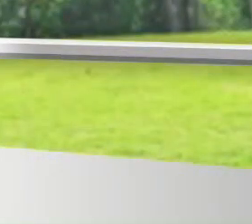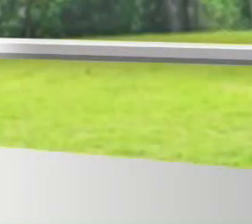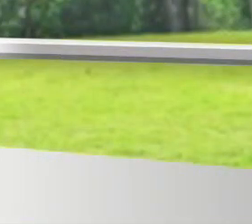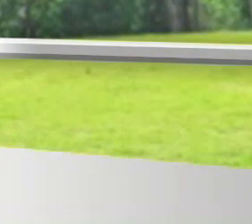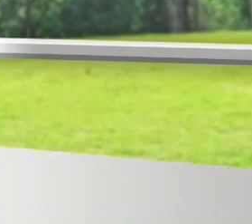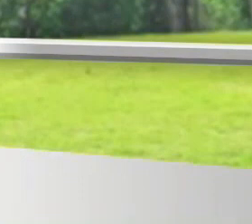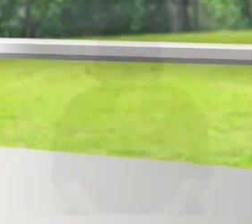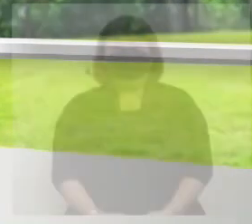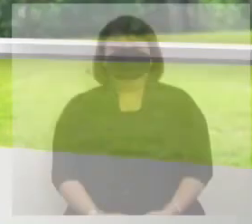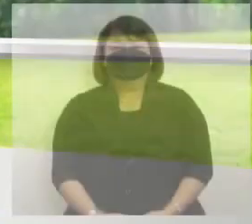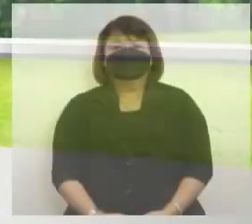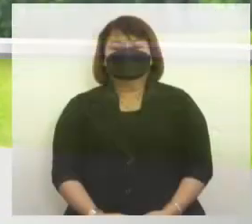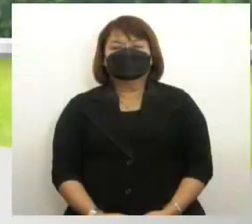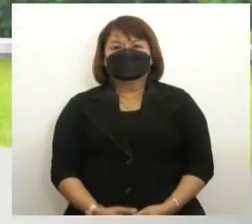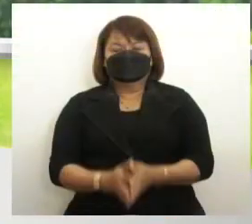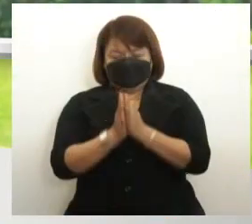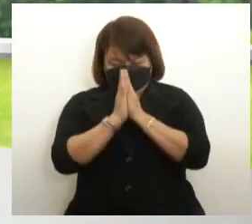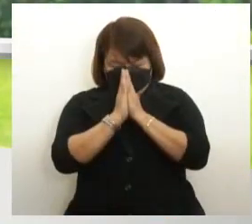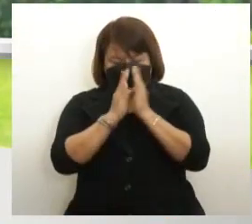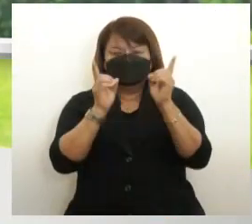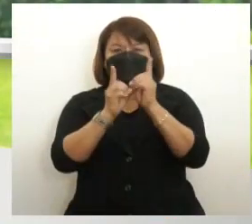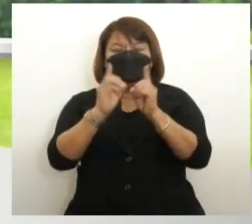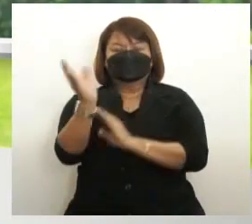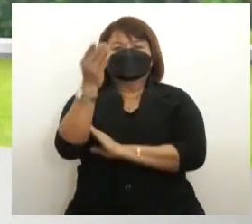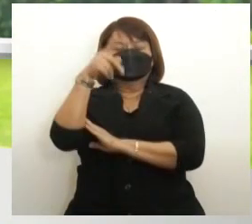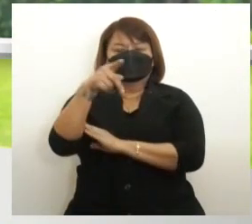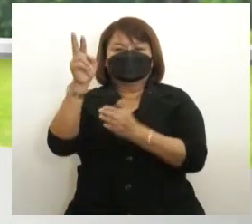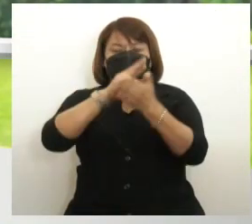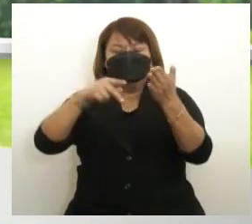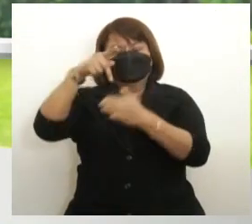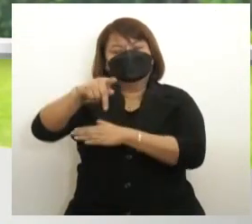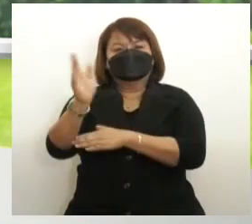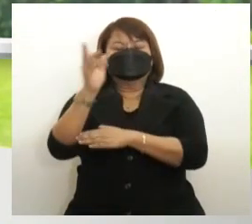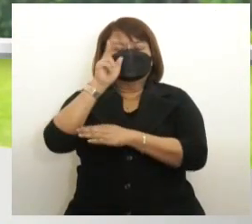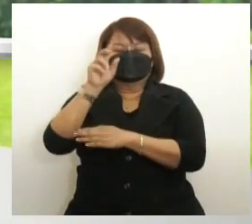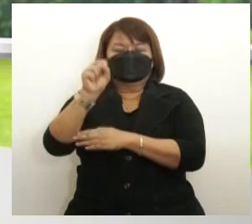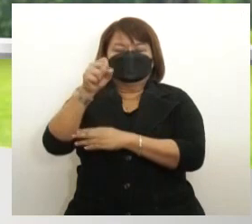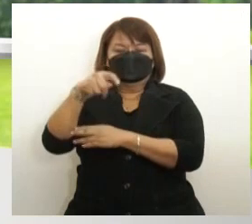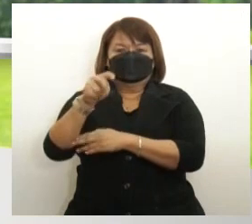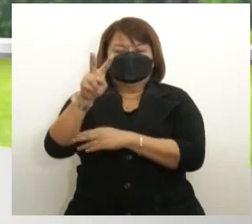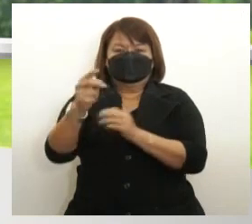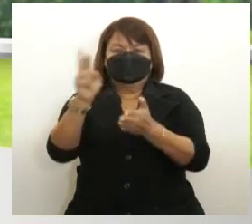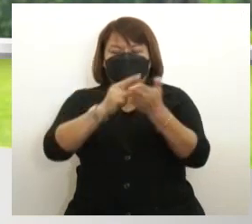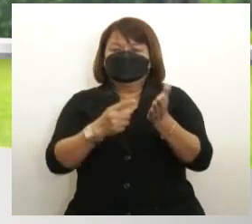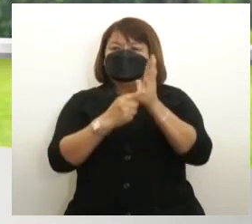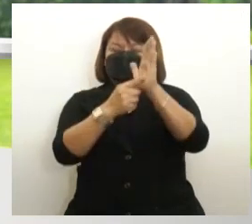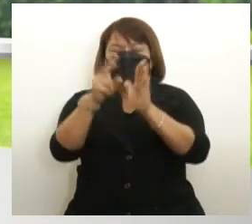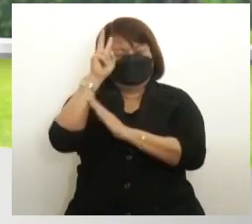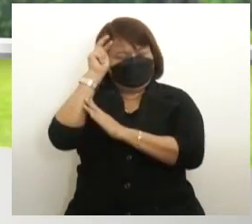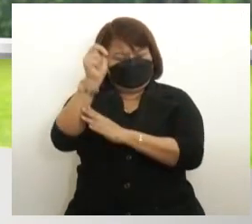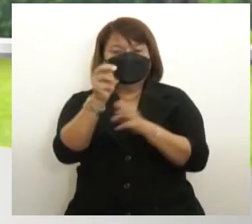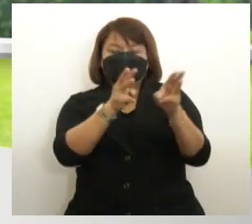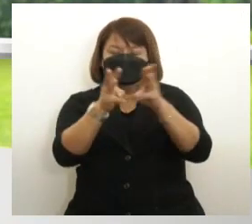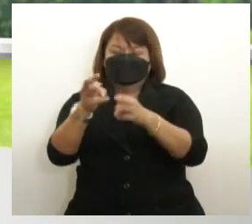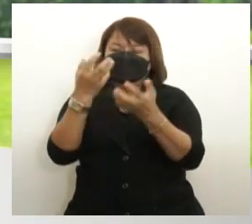สวัสดีค่ะกลับมาพบกันเป็นประจำในทุกเช้าวันพุธแบบนี้นะคะกับรายการพุธเช้าข่าวสปทค่ะรายการที่นำเสนอนโยบายแนวทางและผ